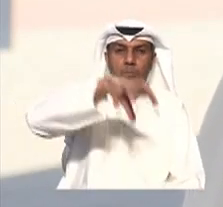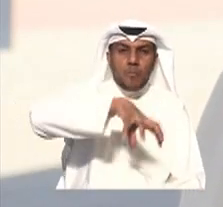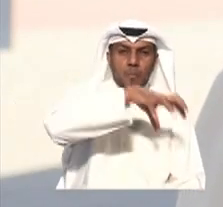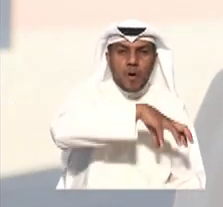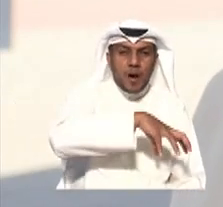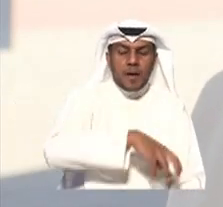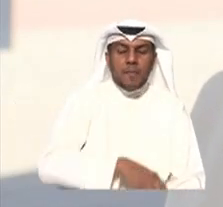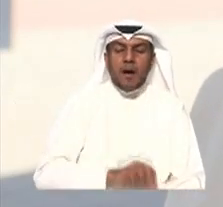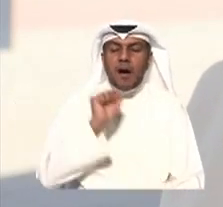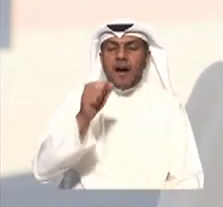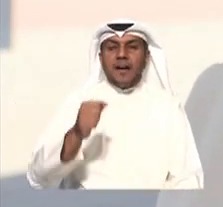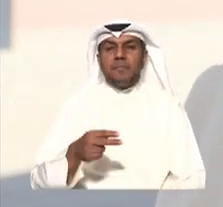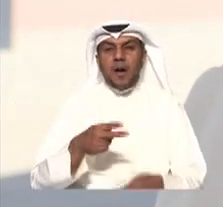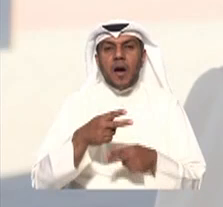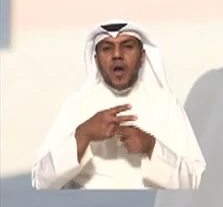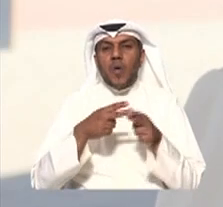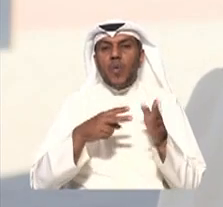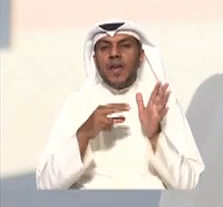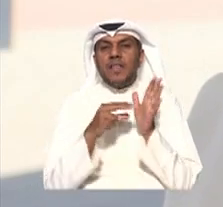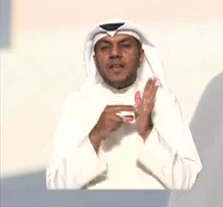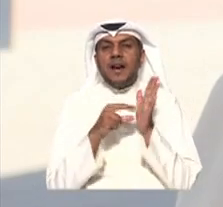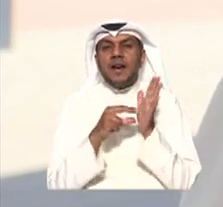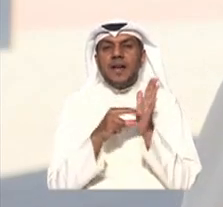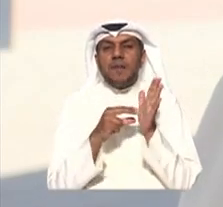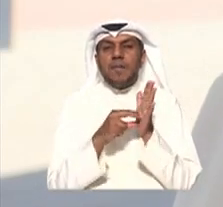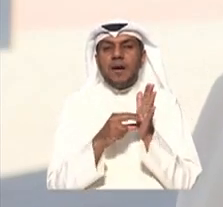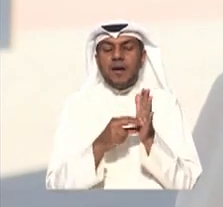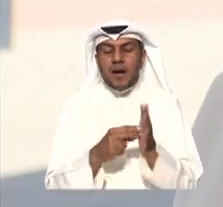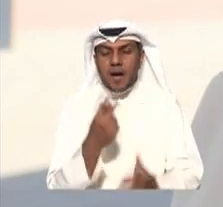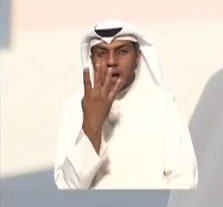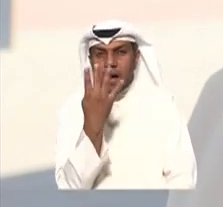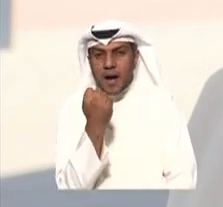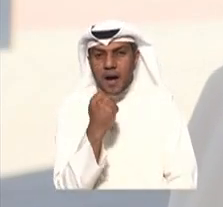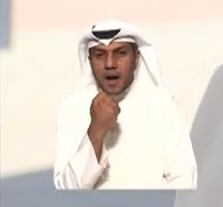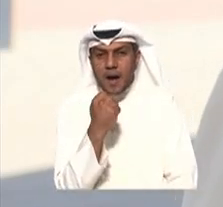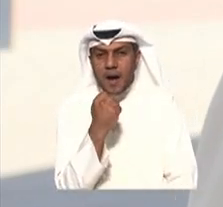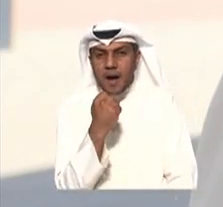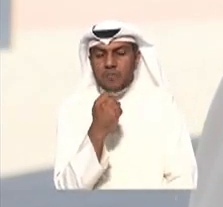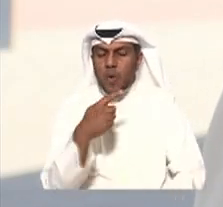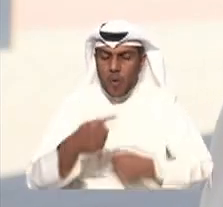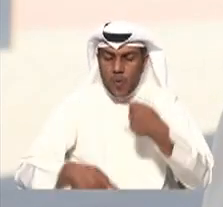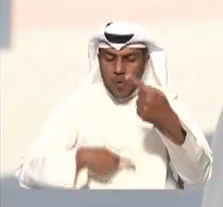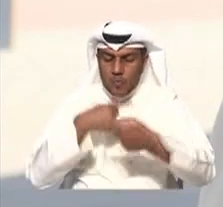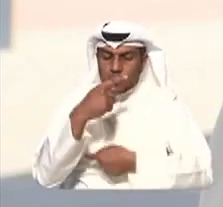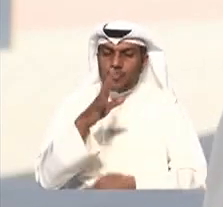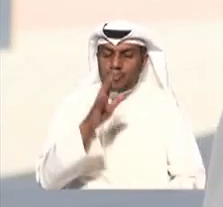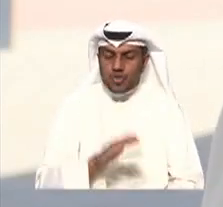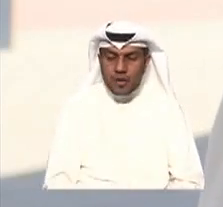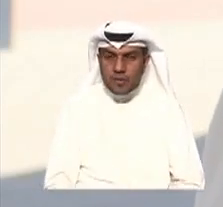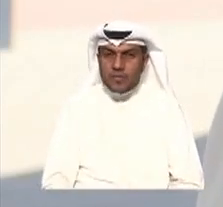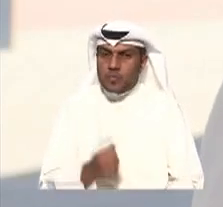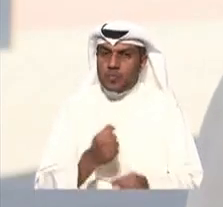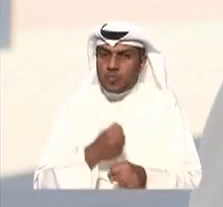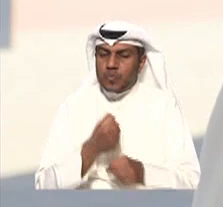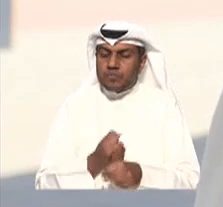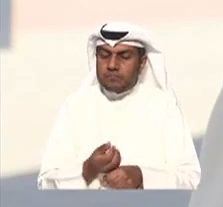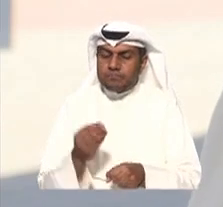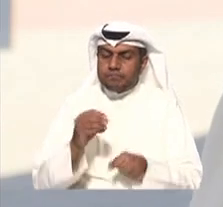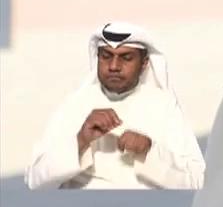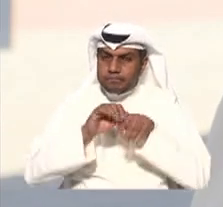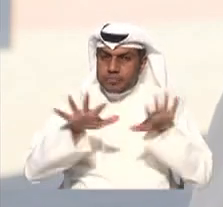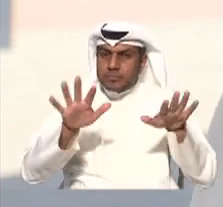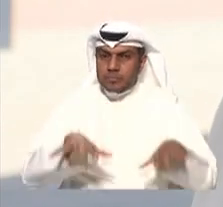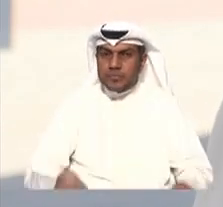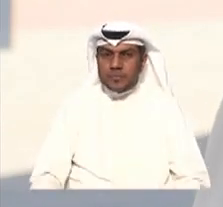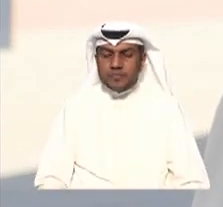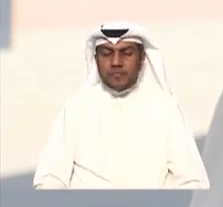في الكويت، ومن ضمنهم 4 بتعتمد على الطاقة المتجددة. يعني ان شاء الله قاعدين خطوة بخطوة